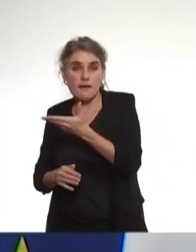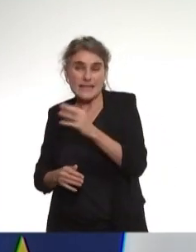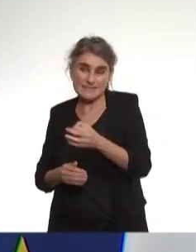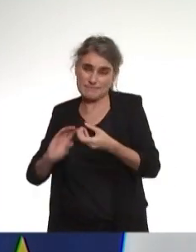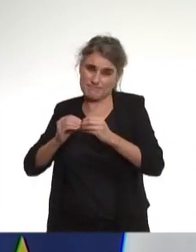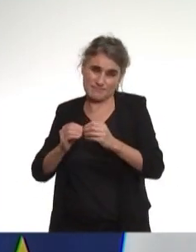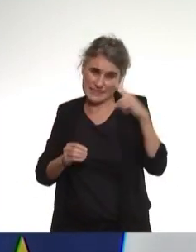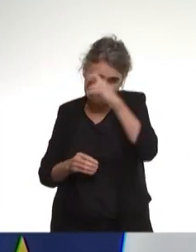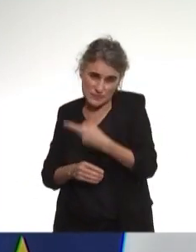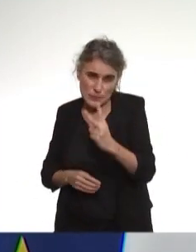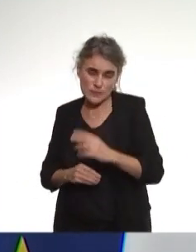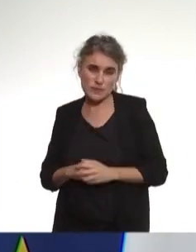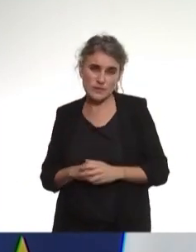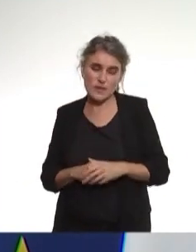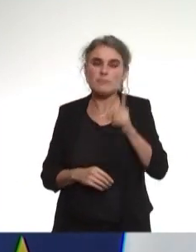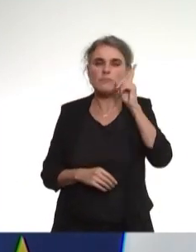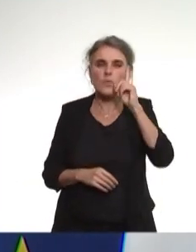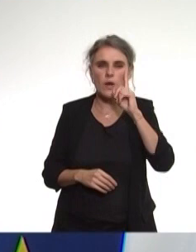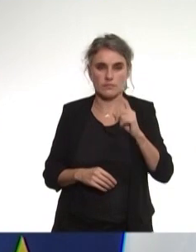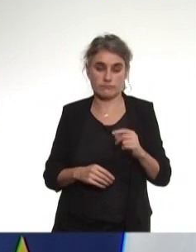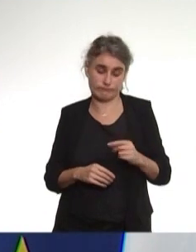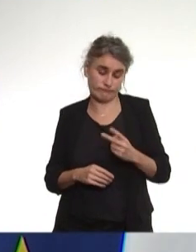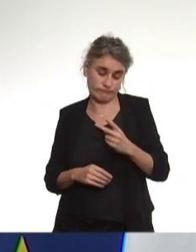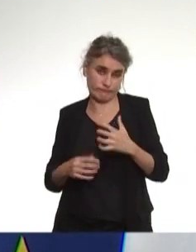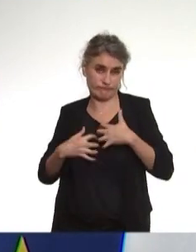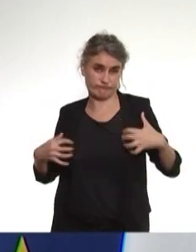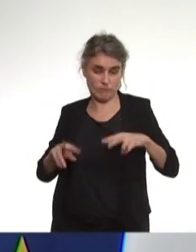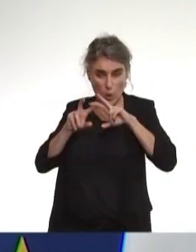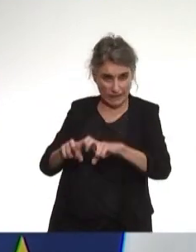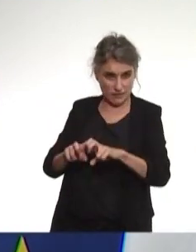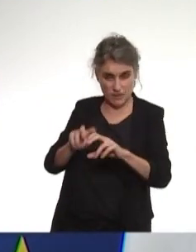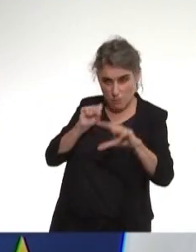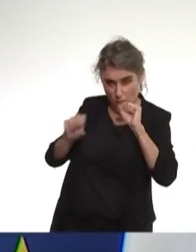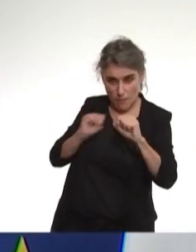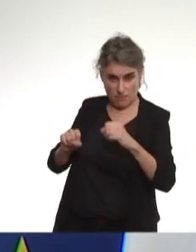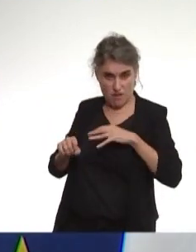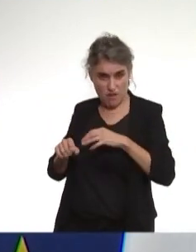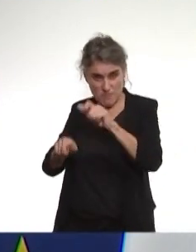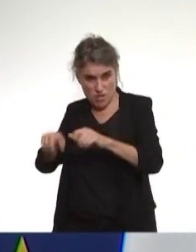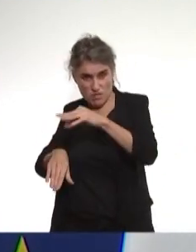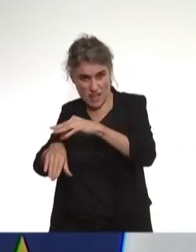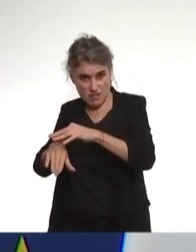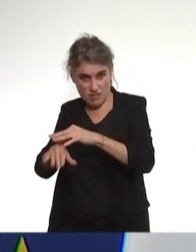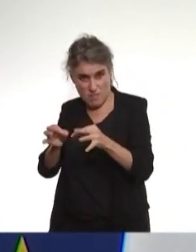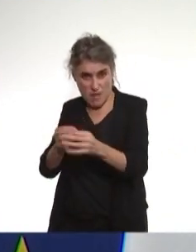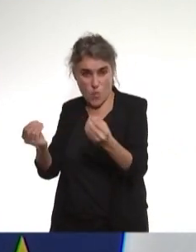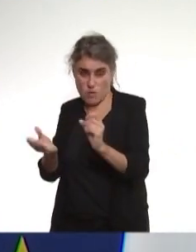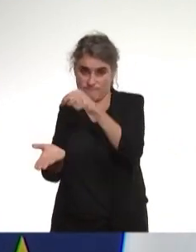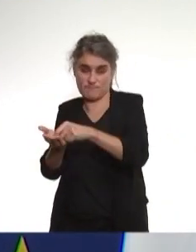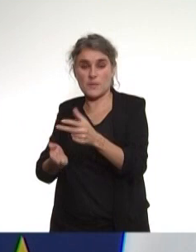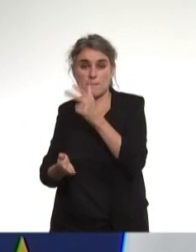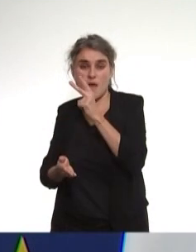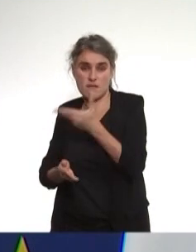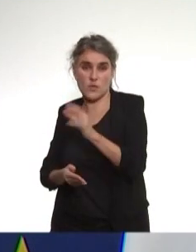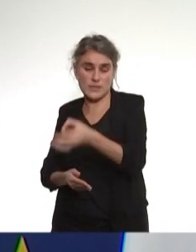plus de difficultés parce que des études montrent et 7 a testé il ya des clusters qui sont identifiés qui est des lieux de contamination et les